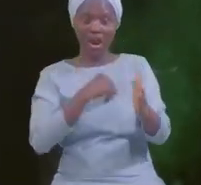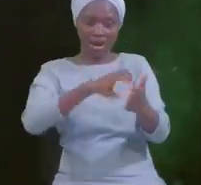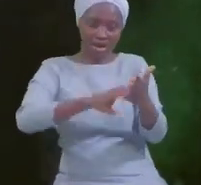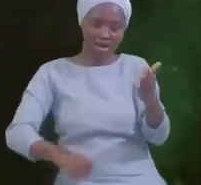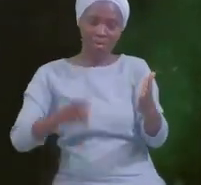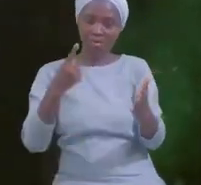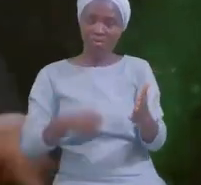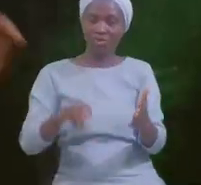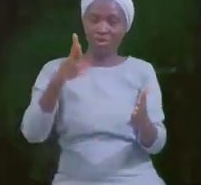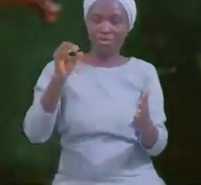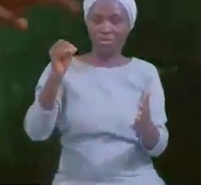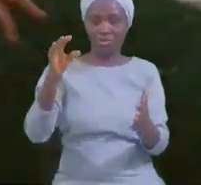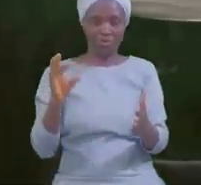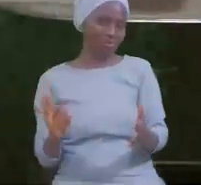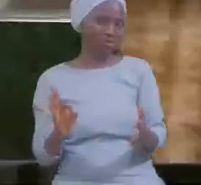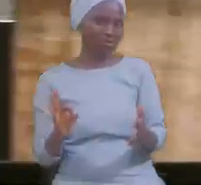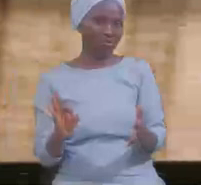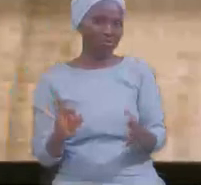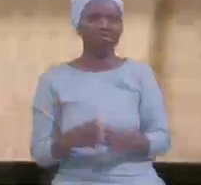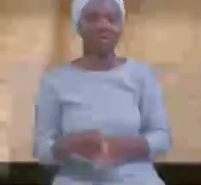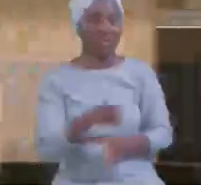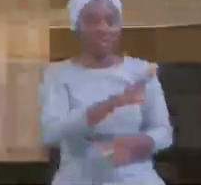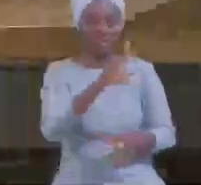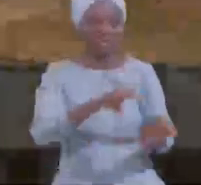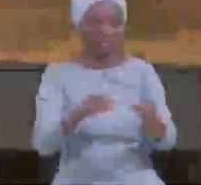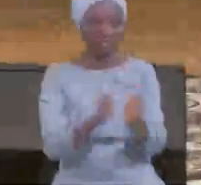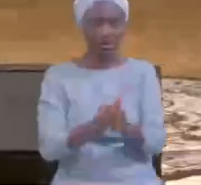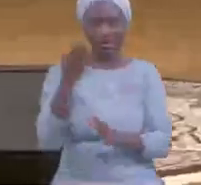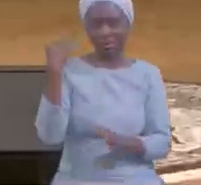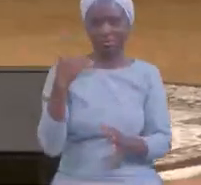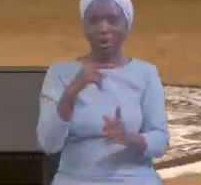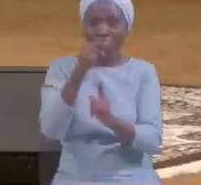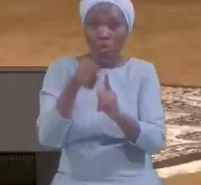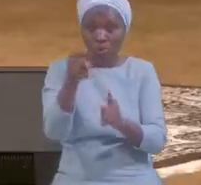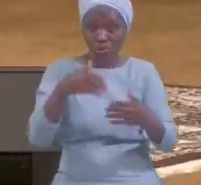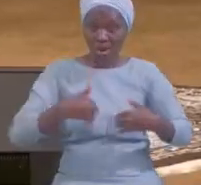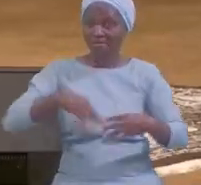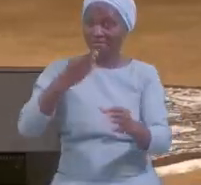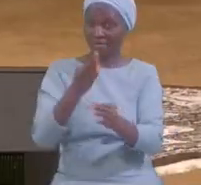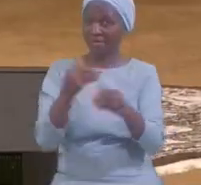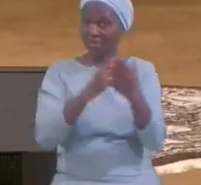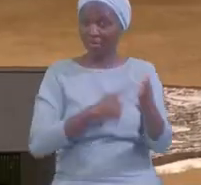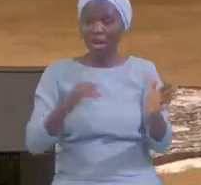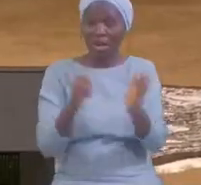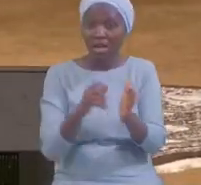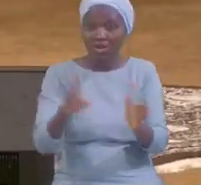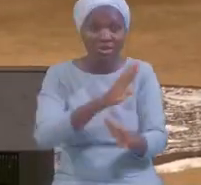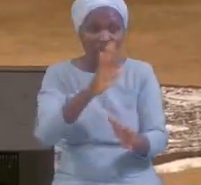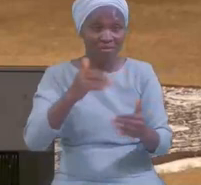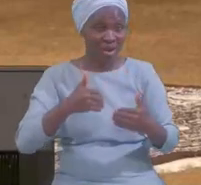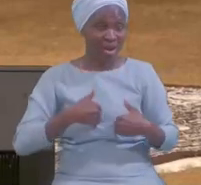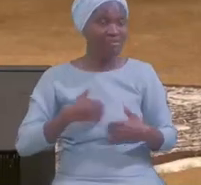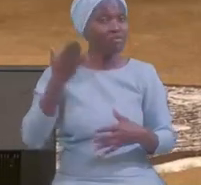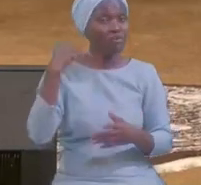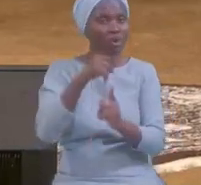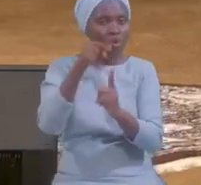ça. Lorsque tu as foi en Dieu comme tu n'en avais pas, si tu crois au Seigneur comme